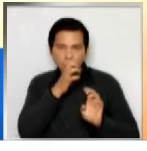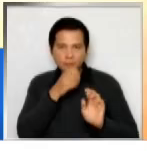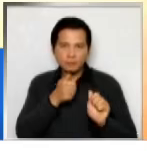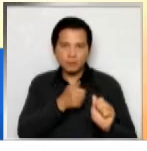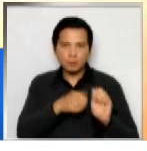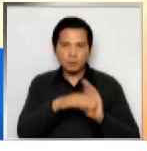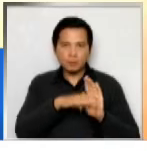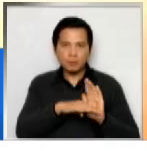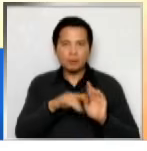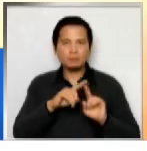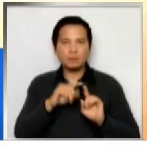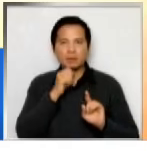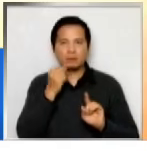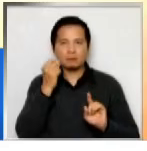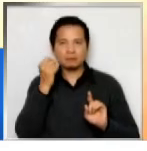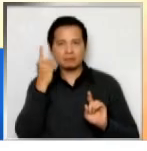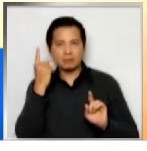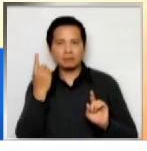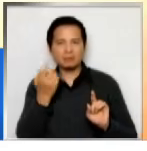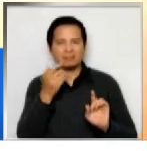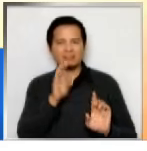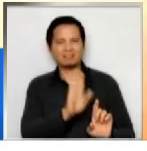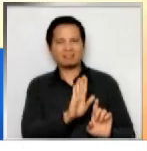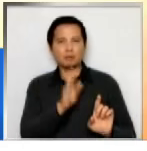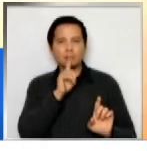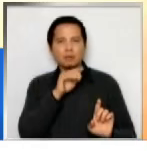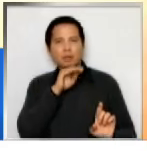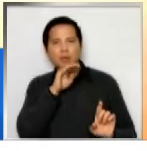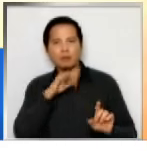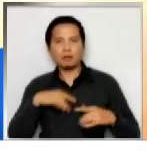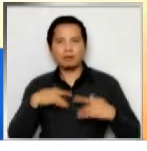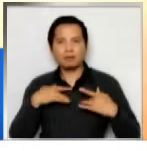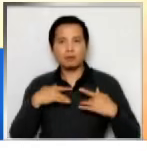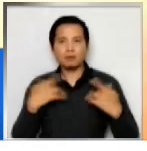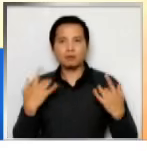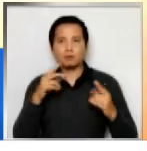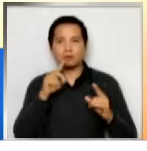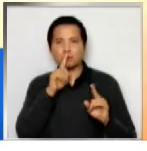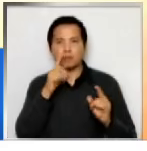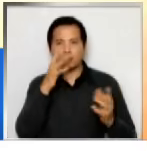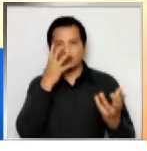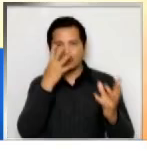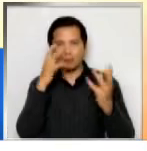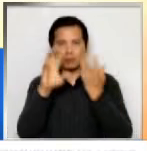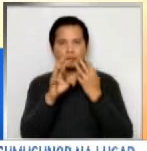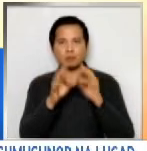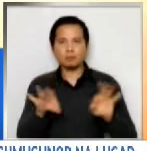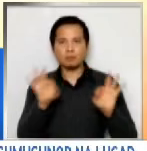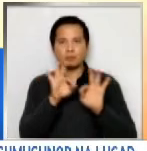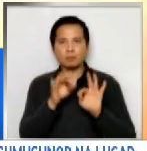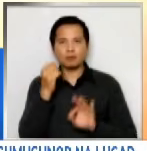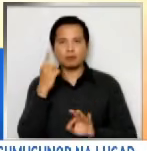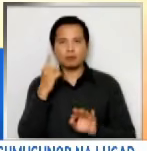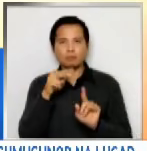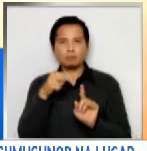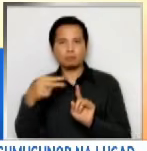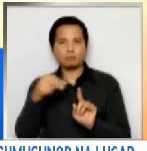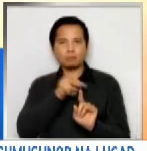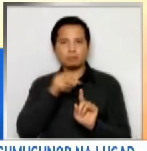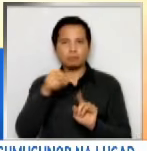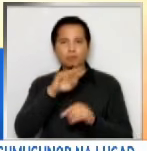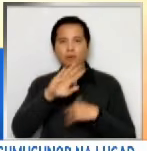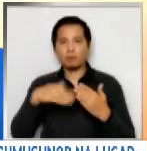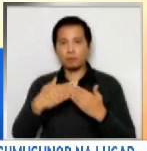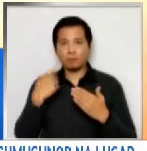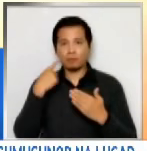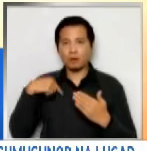iniintindi, mahirap din. So on both sides, people need to understand and to, you know, in order for all of us to be safe.